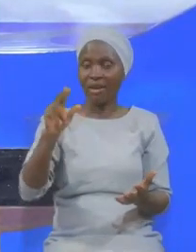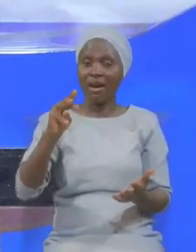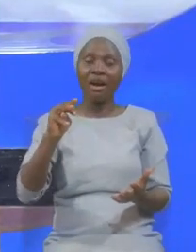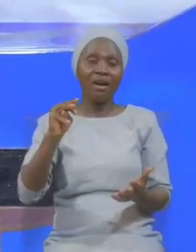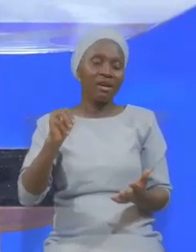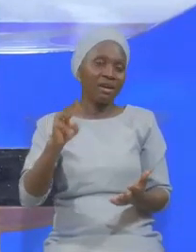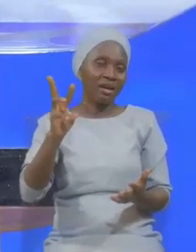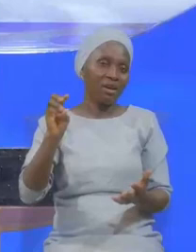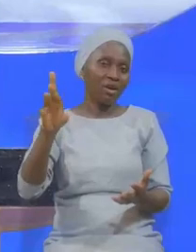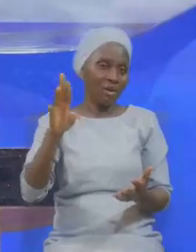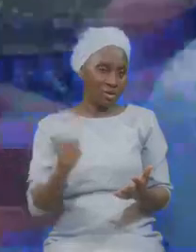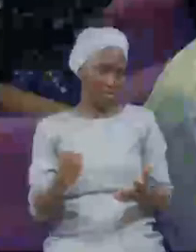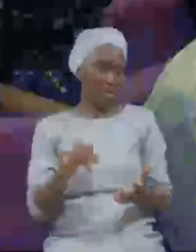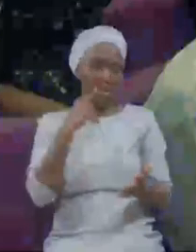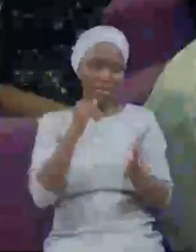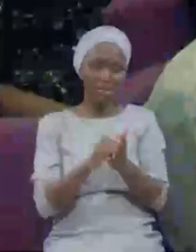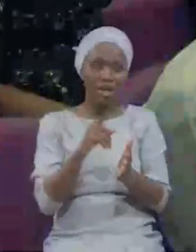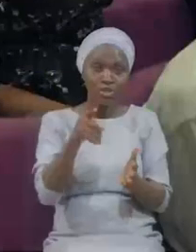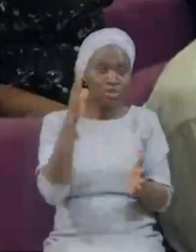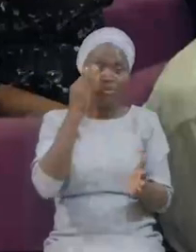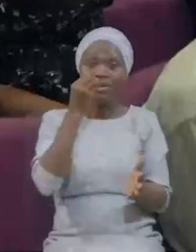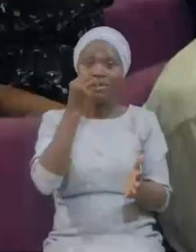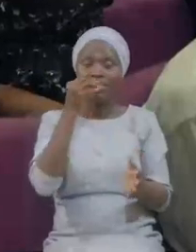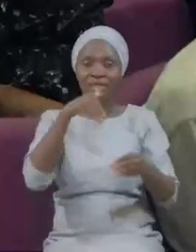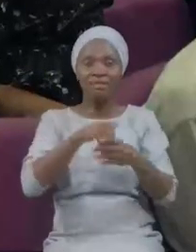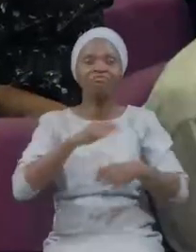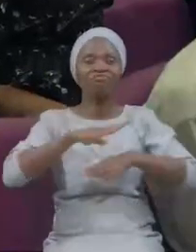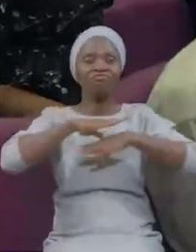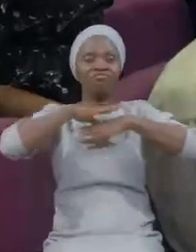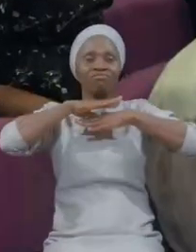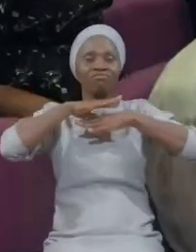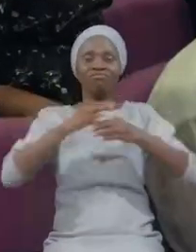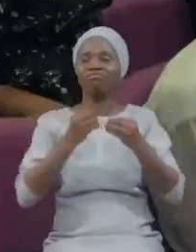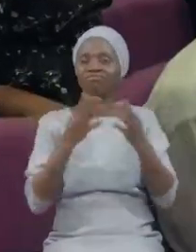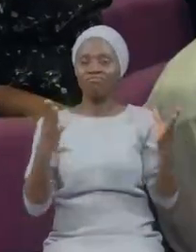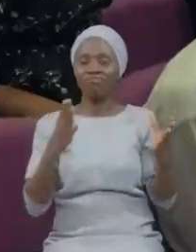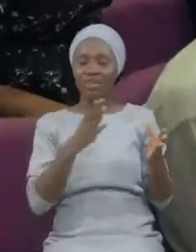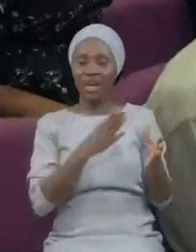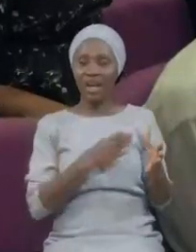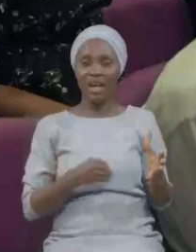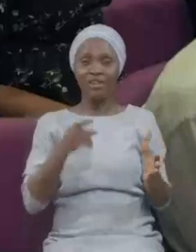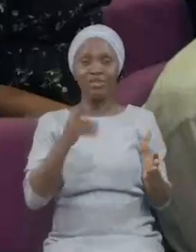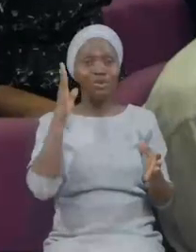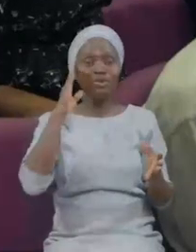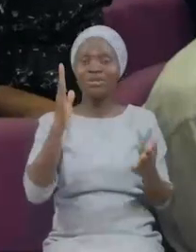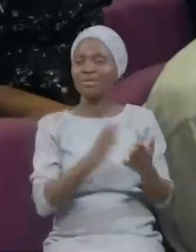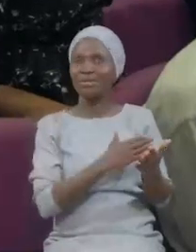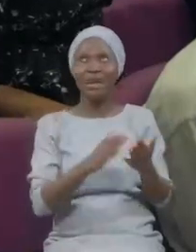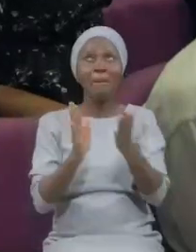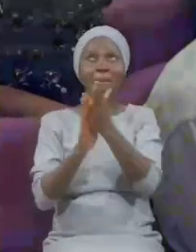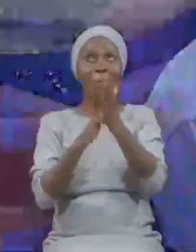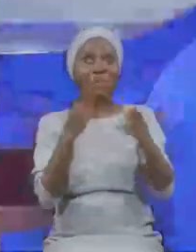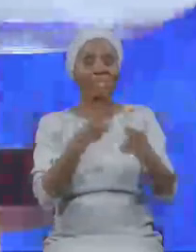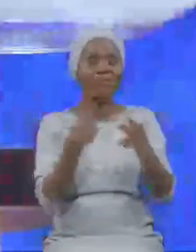Vous mangerez et vous vous rassasierez et vous célébrerez le nom de l'Éternel,